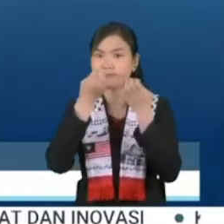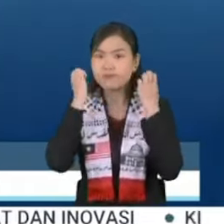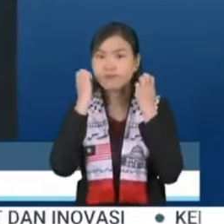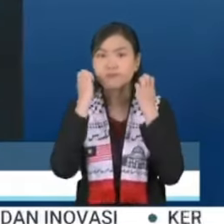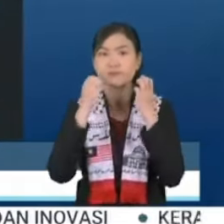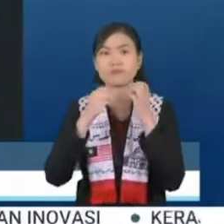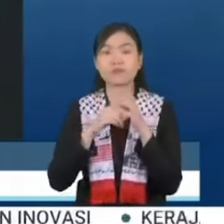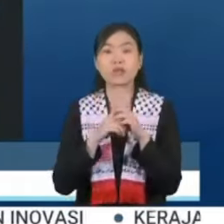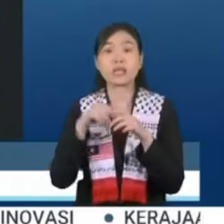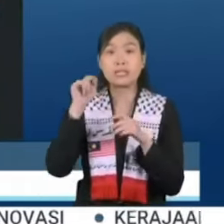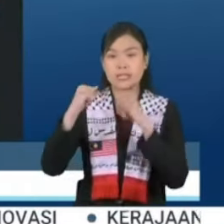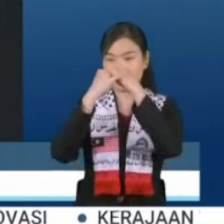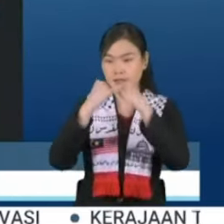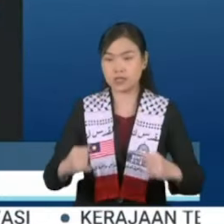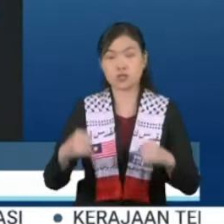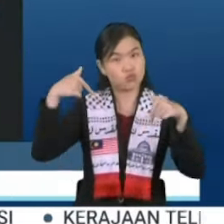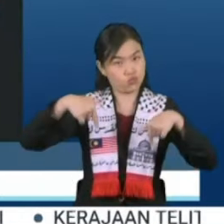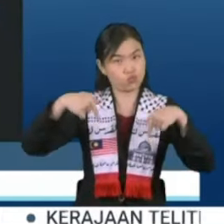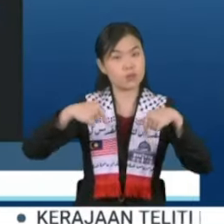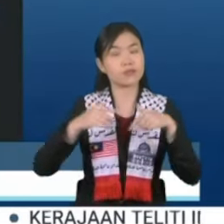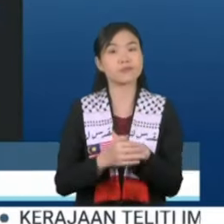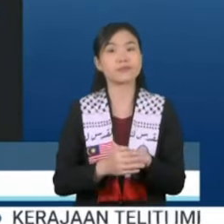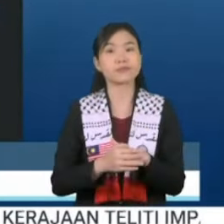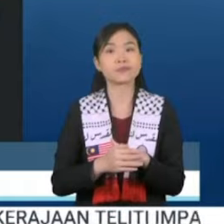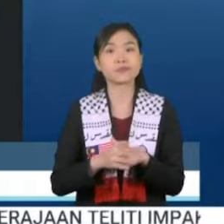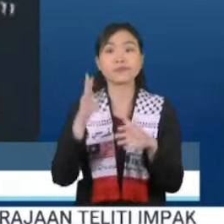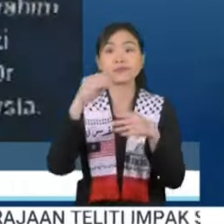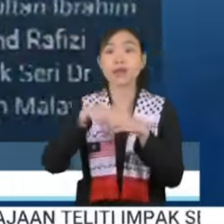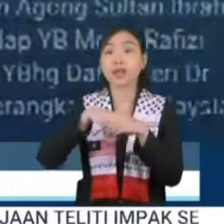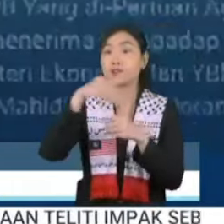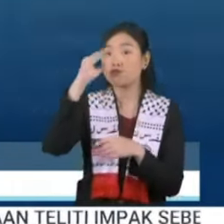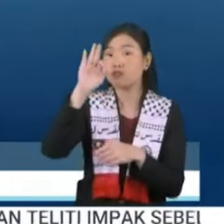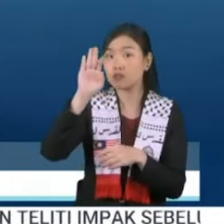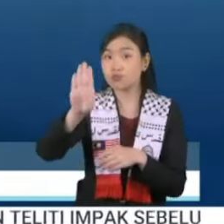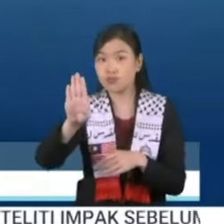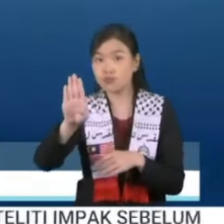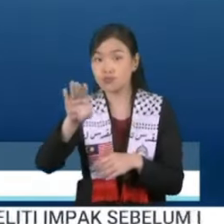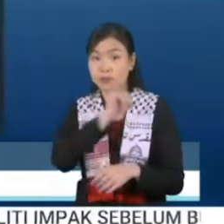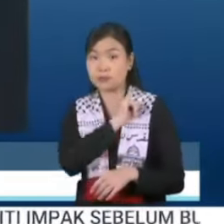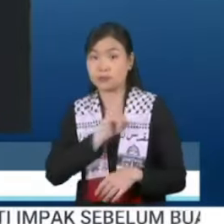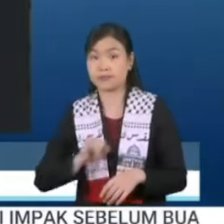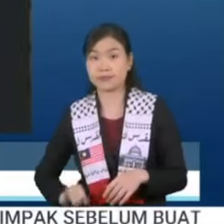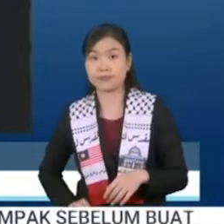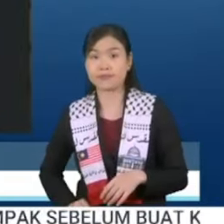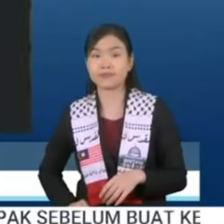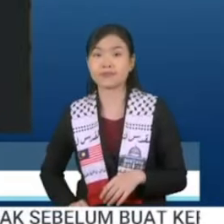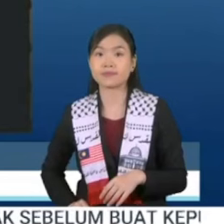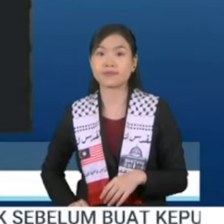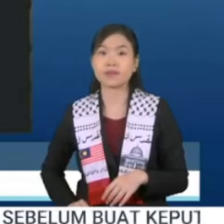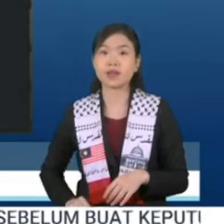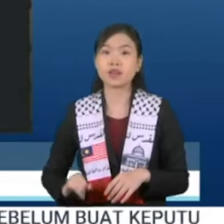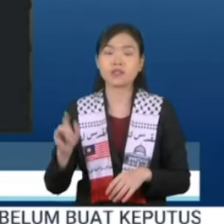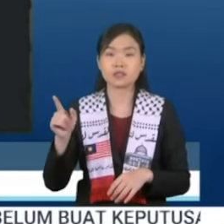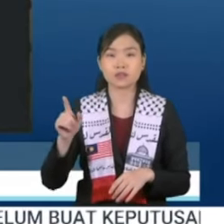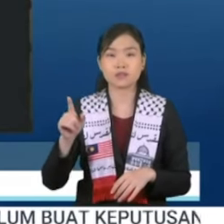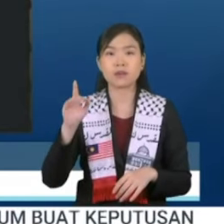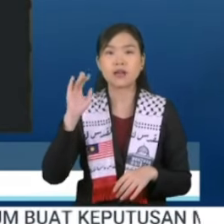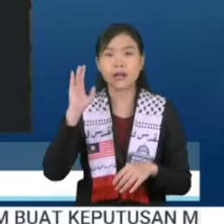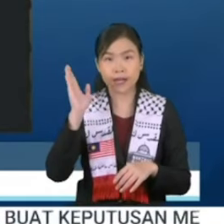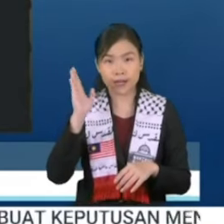Uzair Mahidin di Istana Negara hari ini. Menerusi perkongsian dalam Facebook Sultan Ibrahim Sultan Iskandar, Sri Paduka